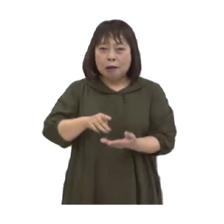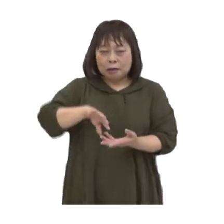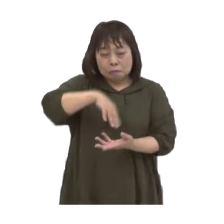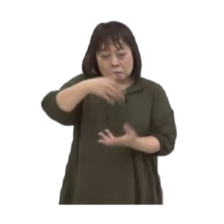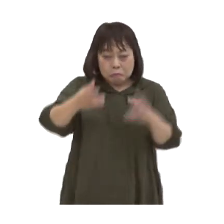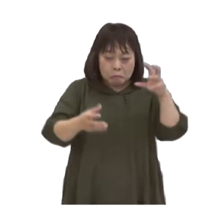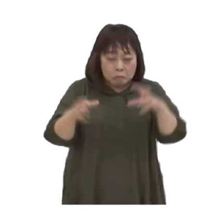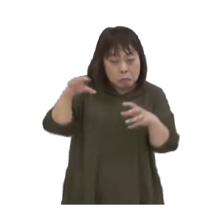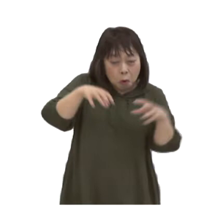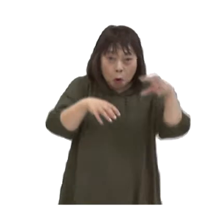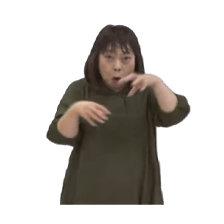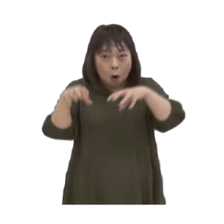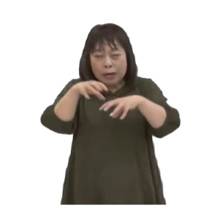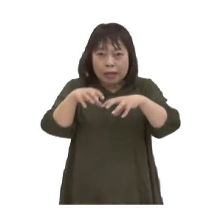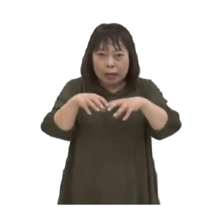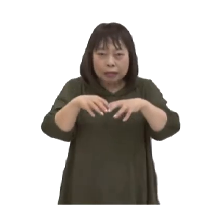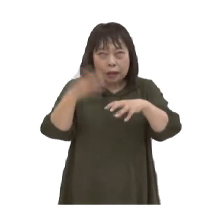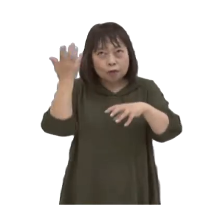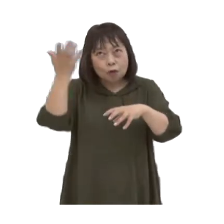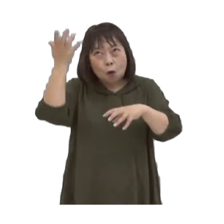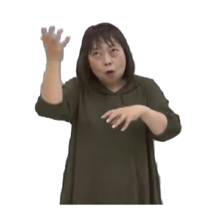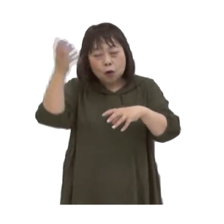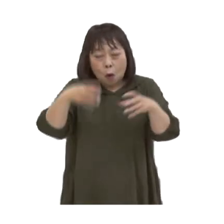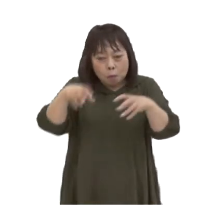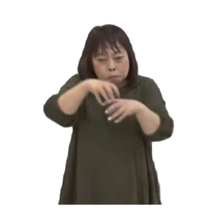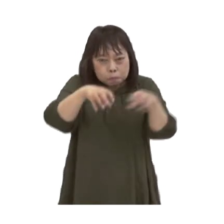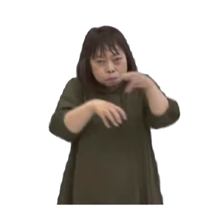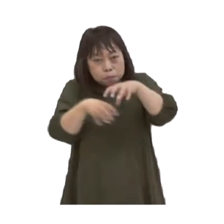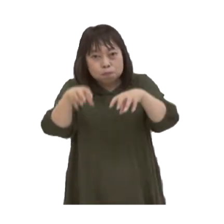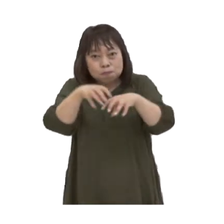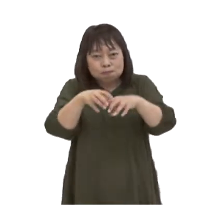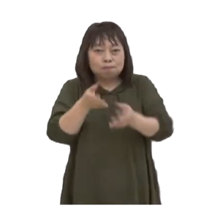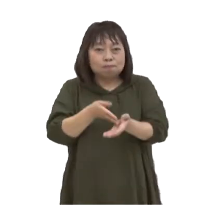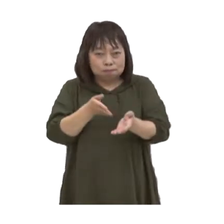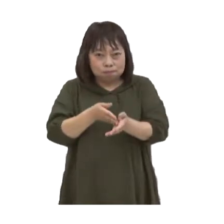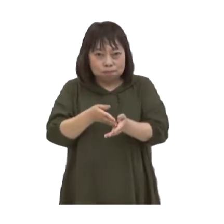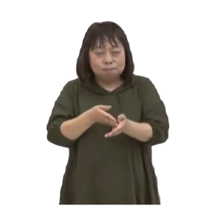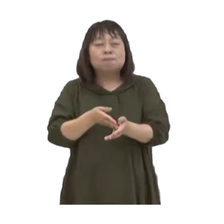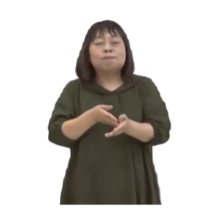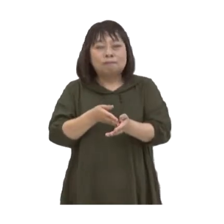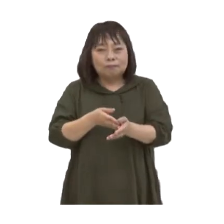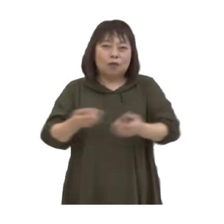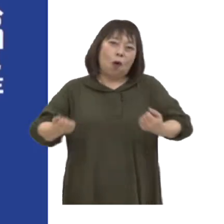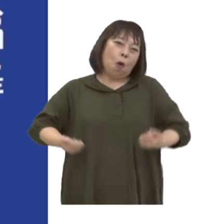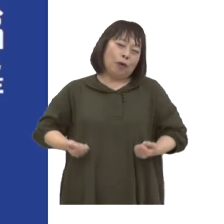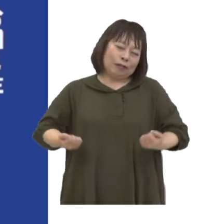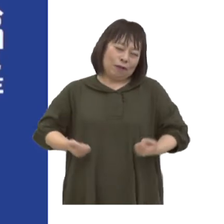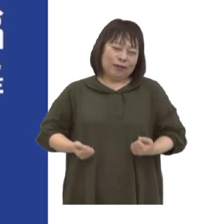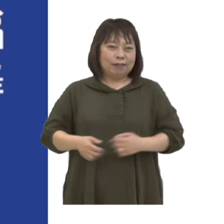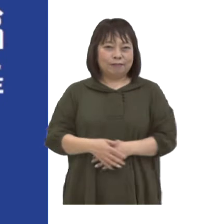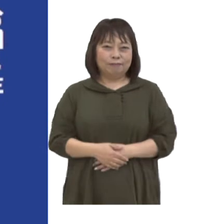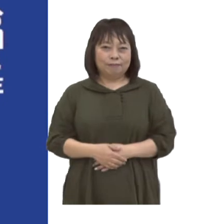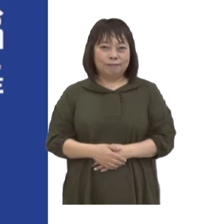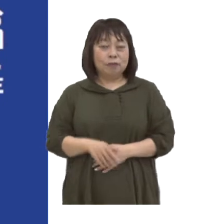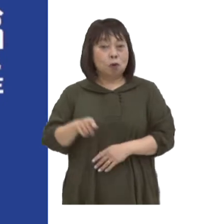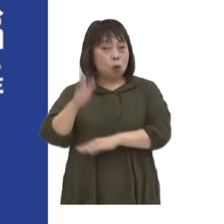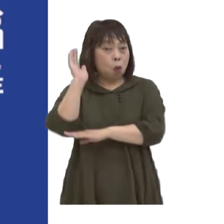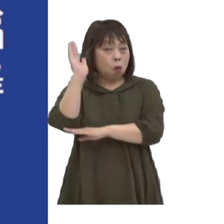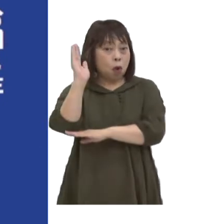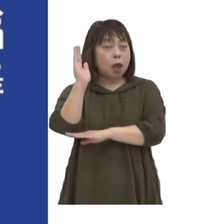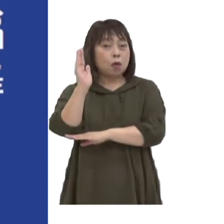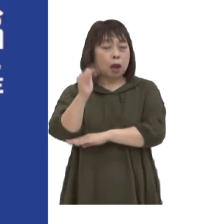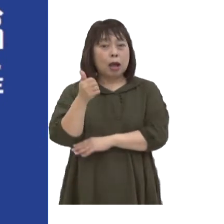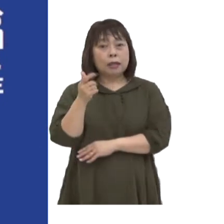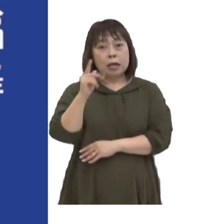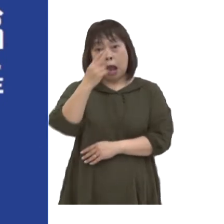想像、妄想が含まれています。オチはないけど面白いんです。この講演は